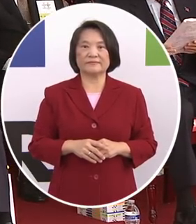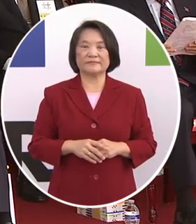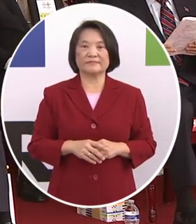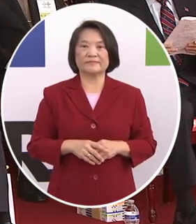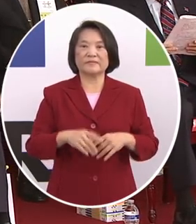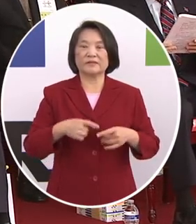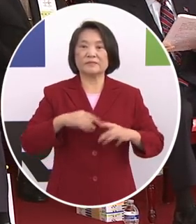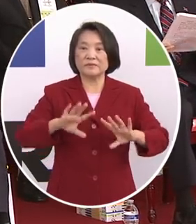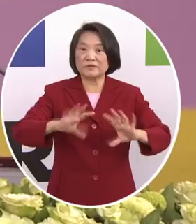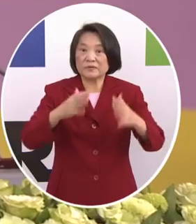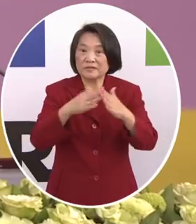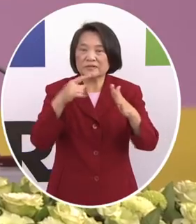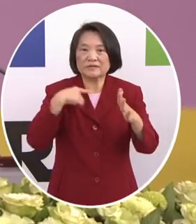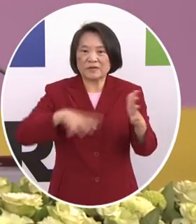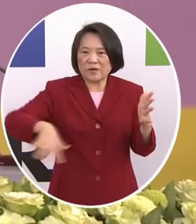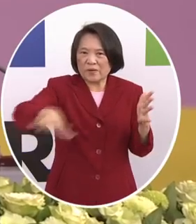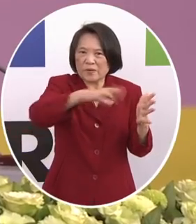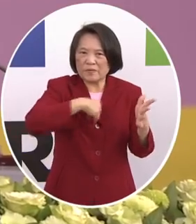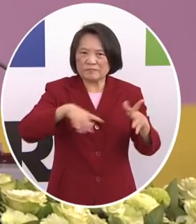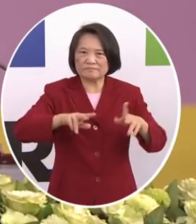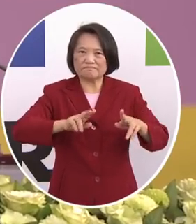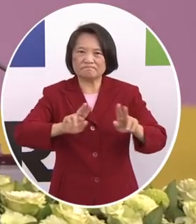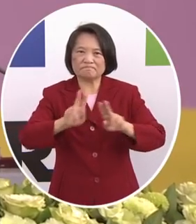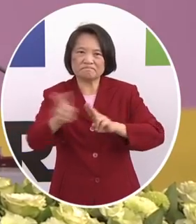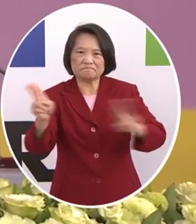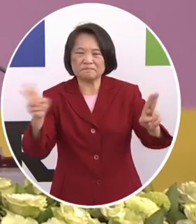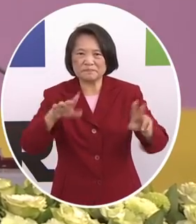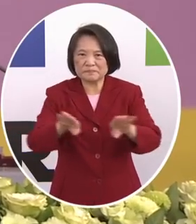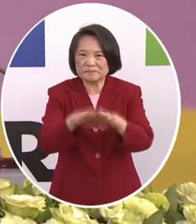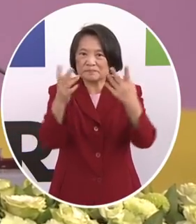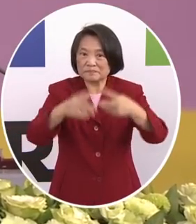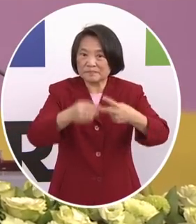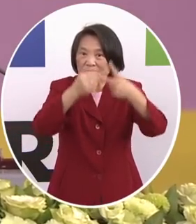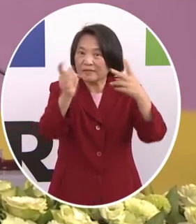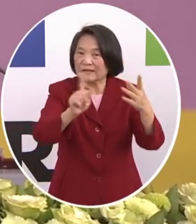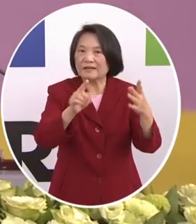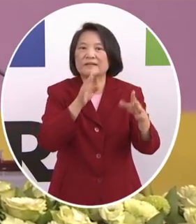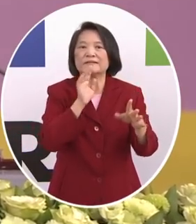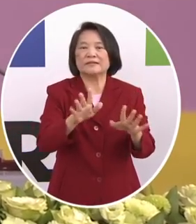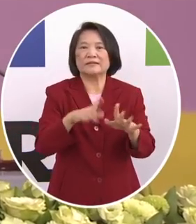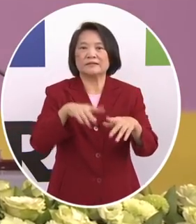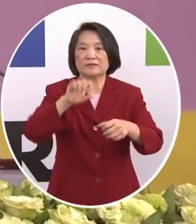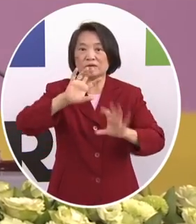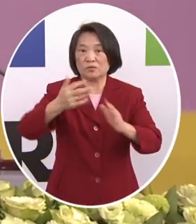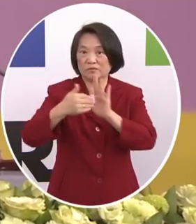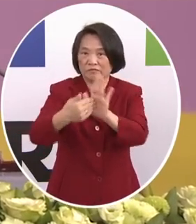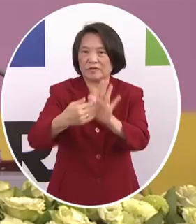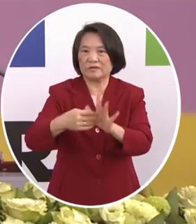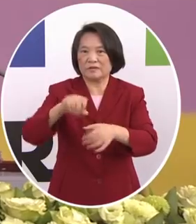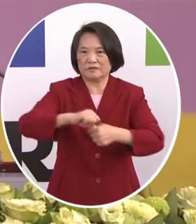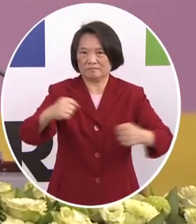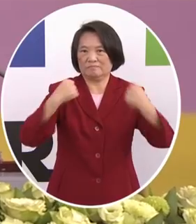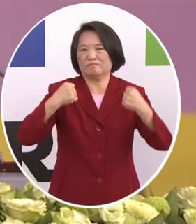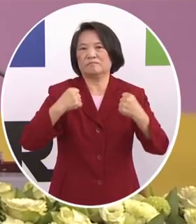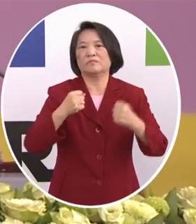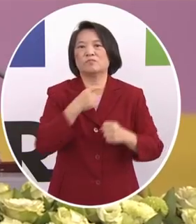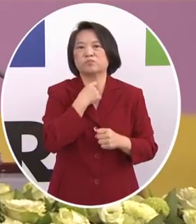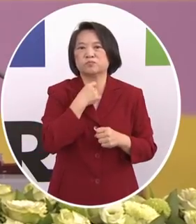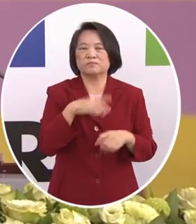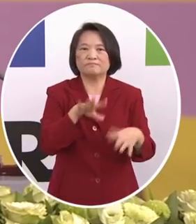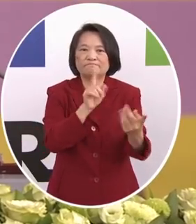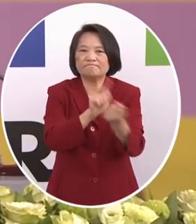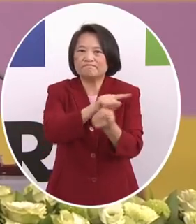国家安全整体布局的第二道面向，就是提升国防战力，重城遏